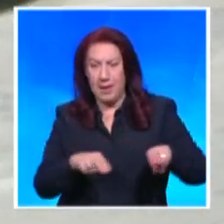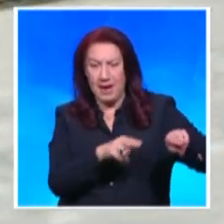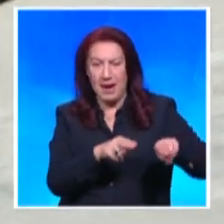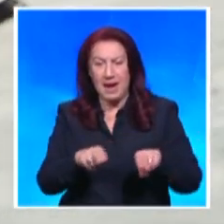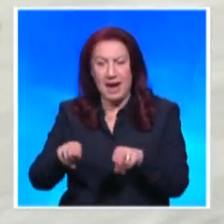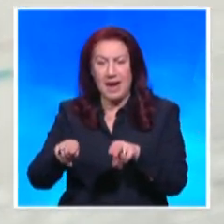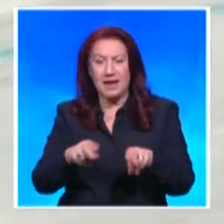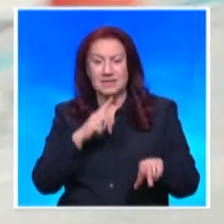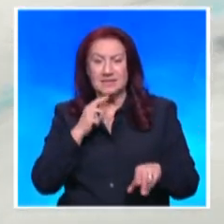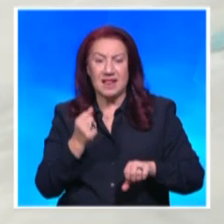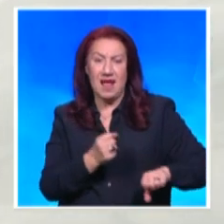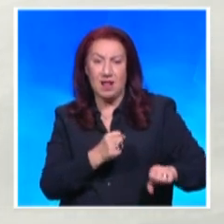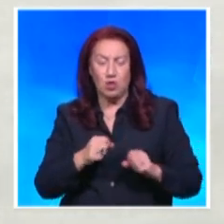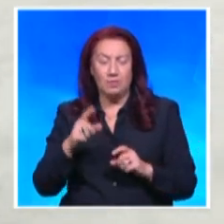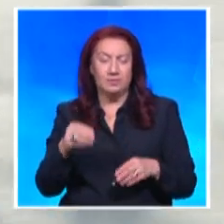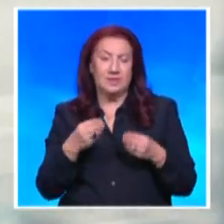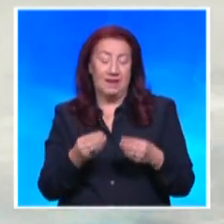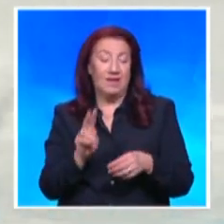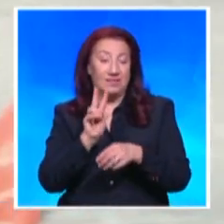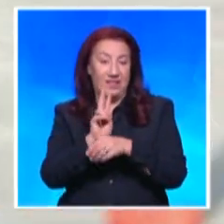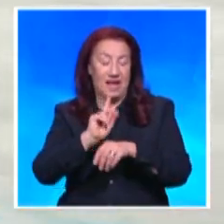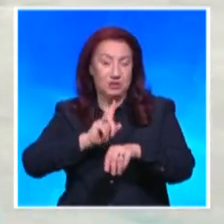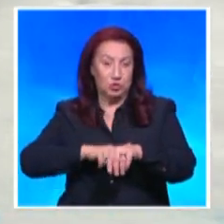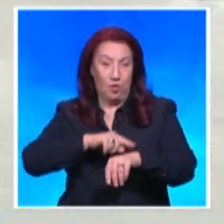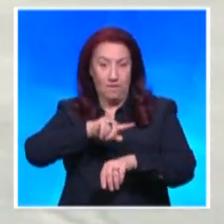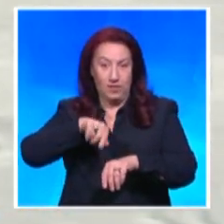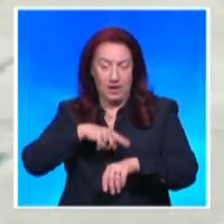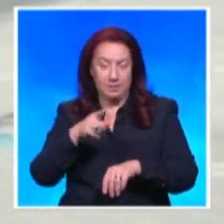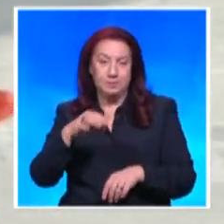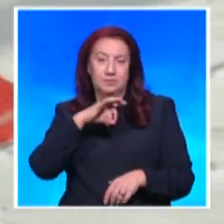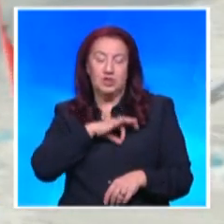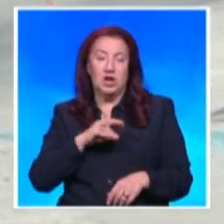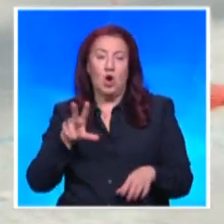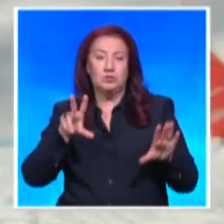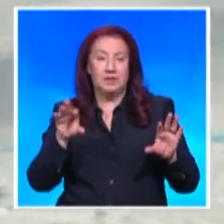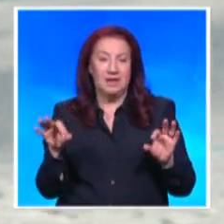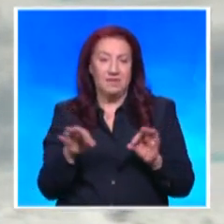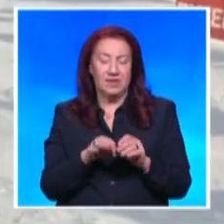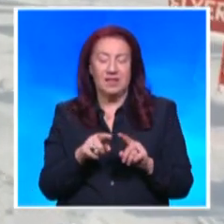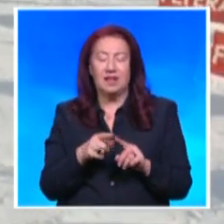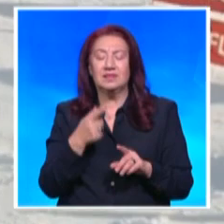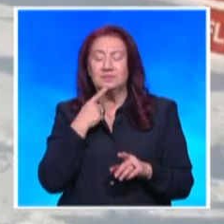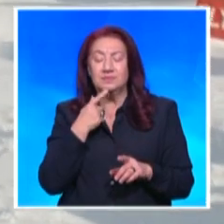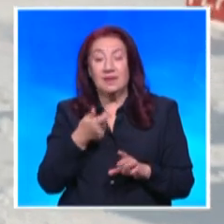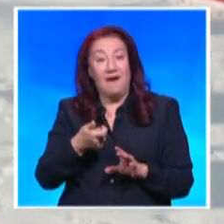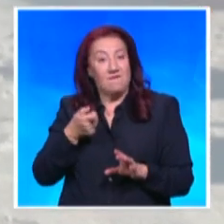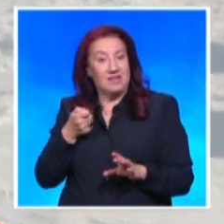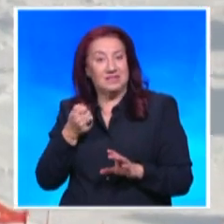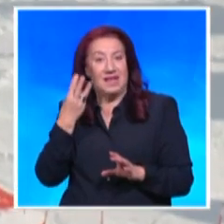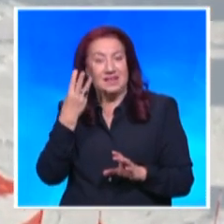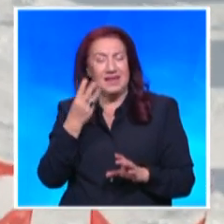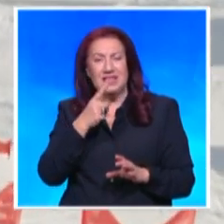класира за елиминациите, давайки 12-то време. Българинът спечели на 8-ми на финалите елиминациите с аванс от 300-ни, но